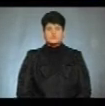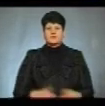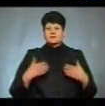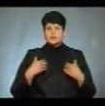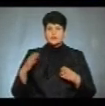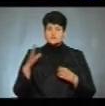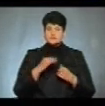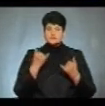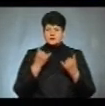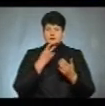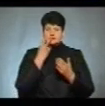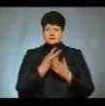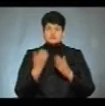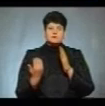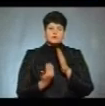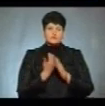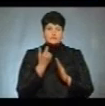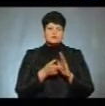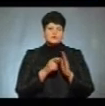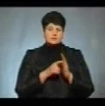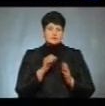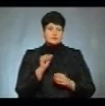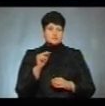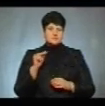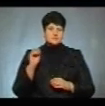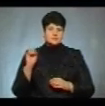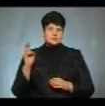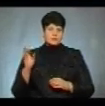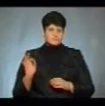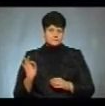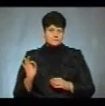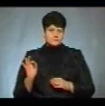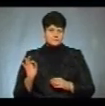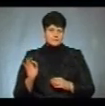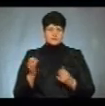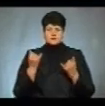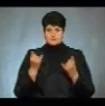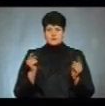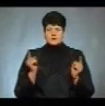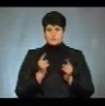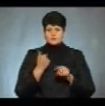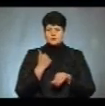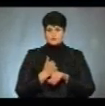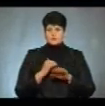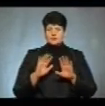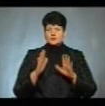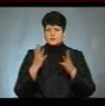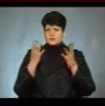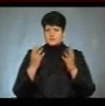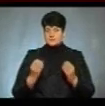Вітаю усіх, хто зараз з нами. Ви дивитеся новини у студії Анастасія Чечко. І спочатку коротко про головні події дня.